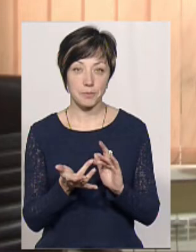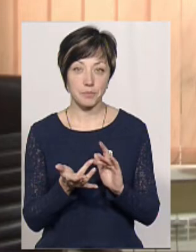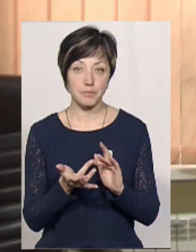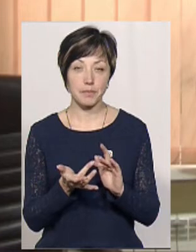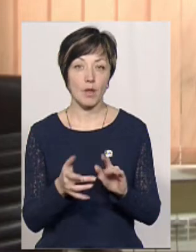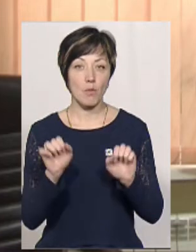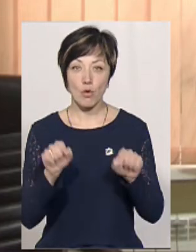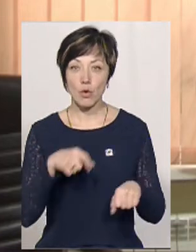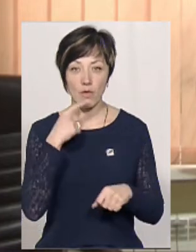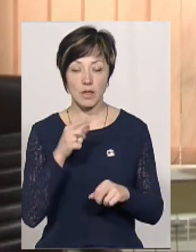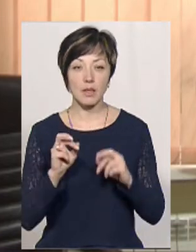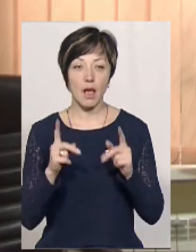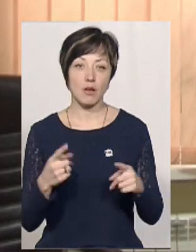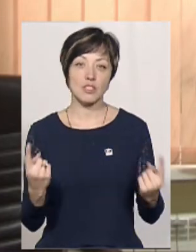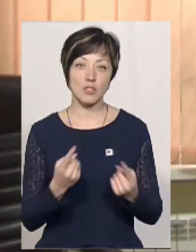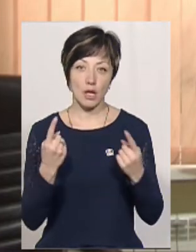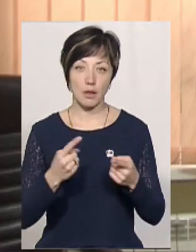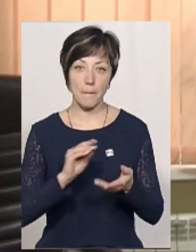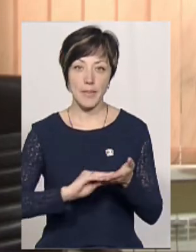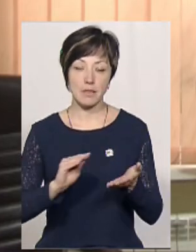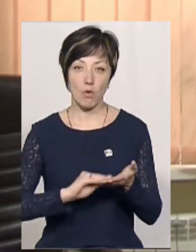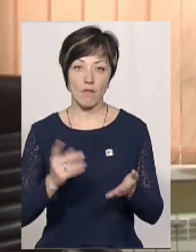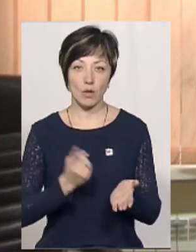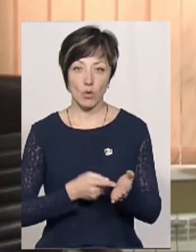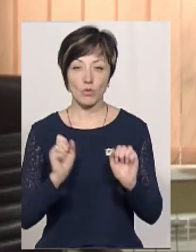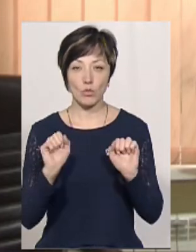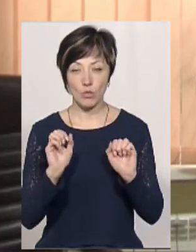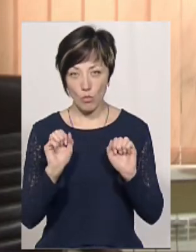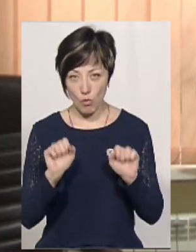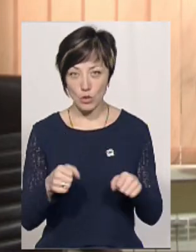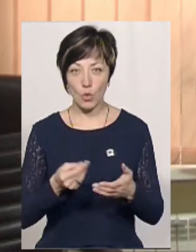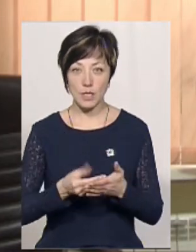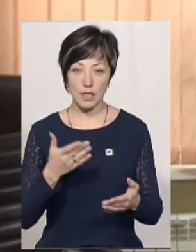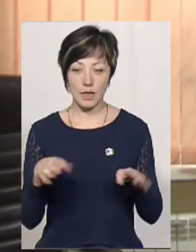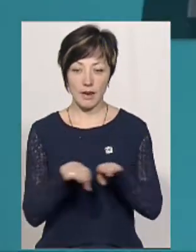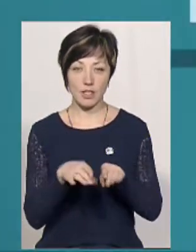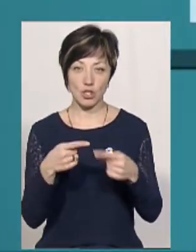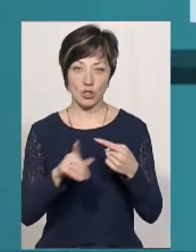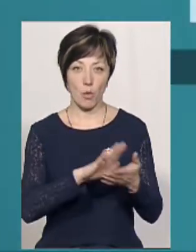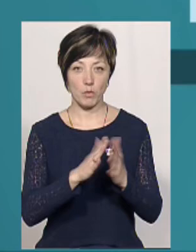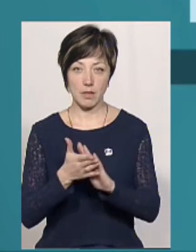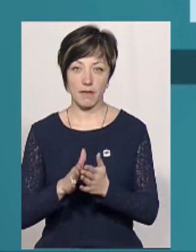ми можемо тільки говорити як про звичайний письмовий доказ, який також буде оцінюватись на рівні з іншими обставинами.